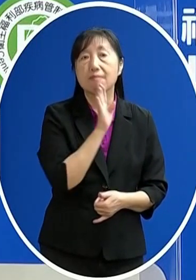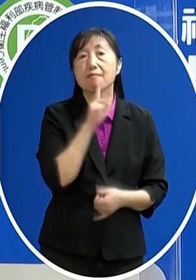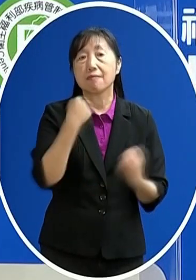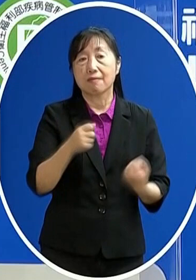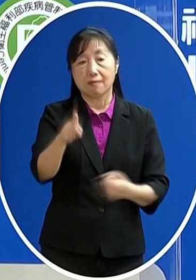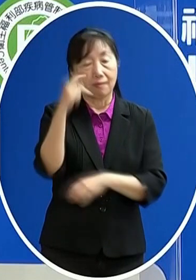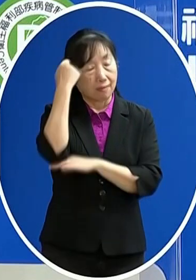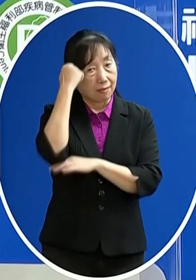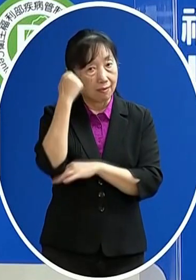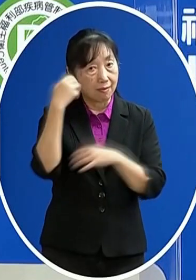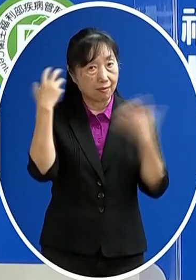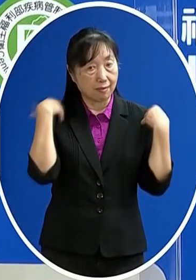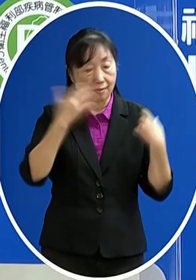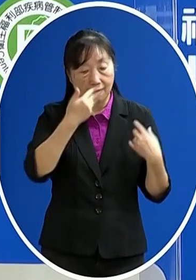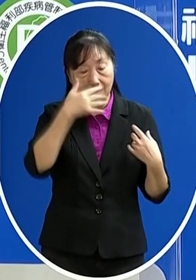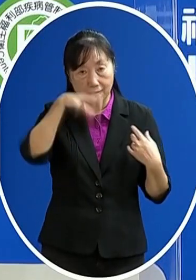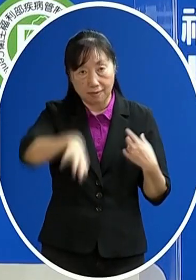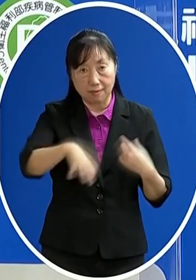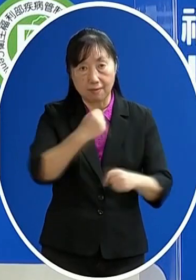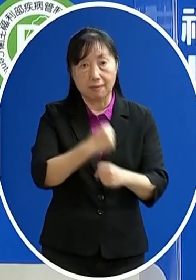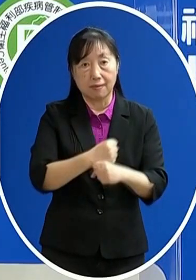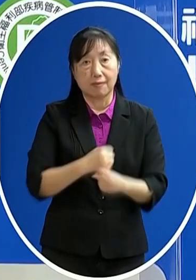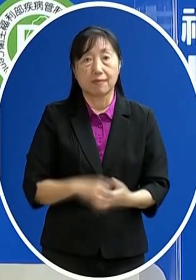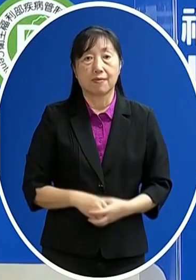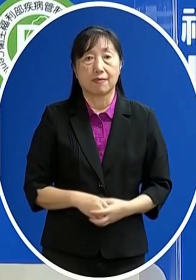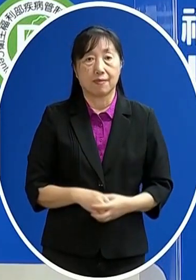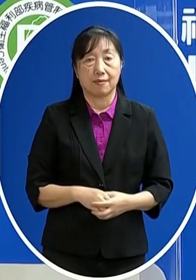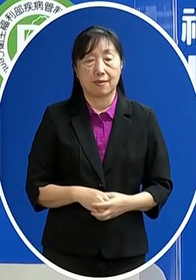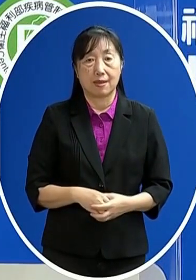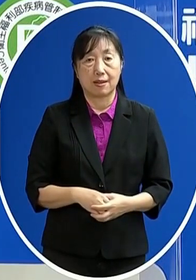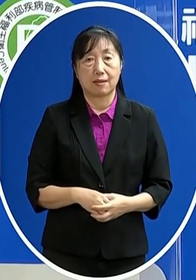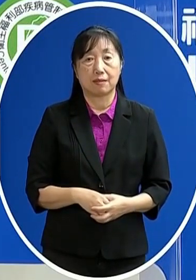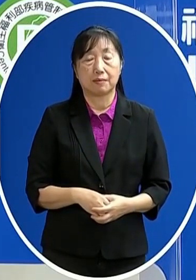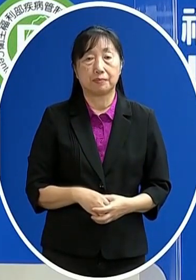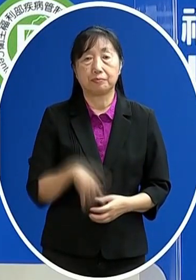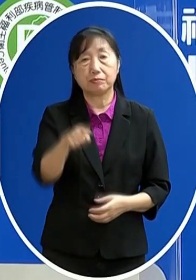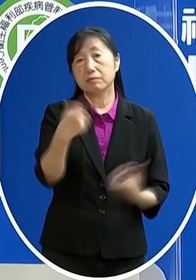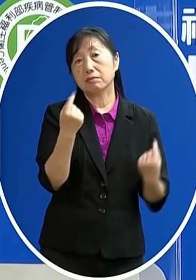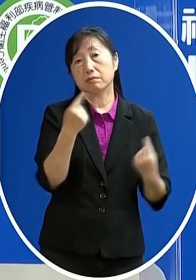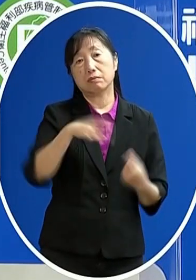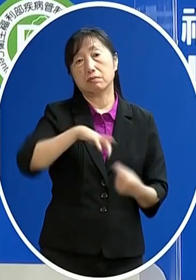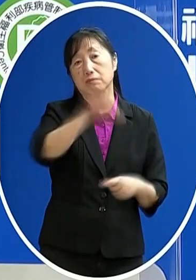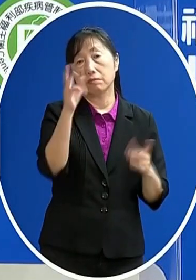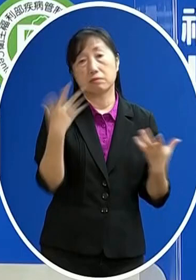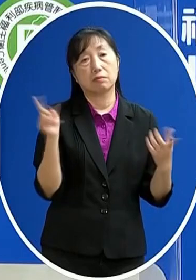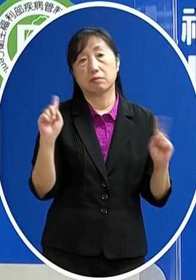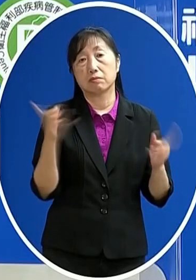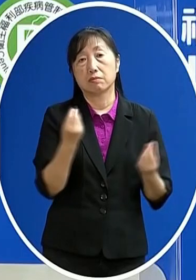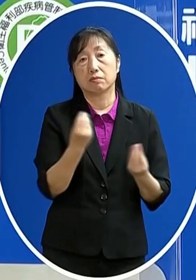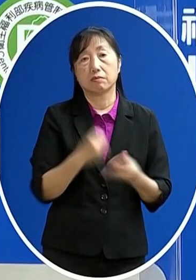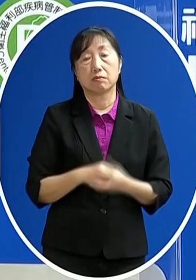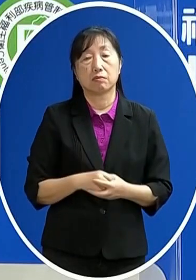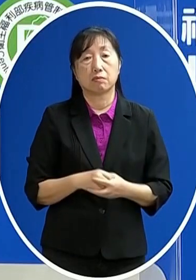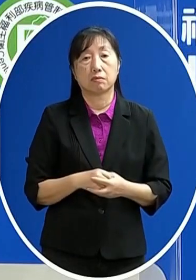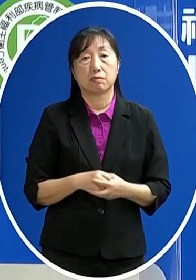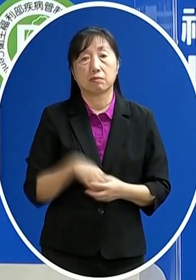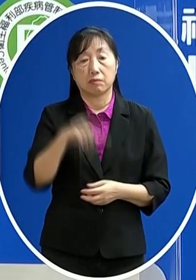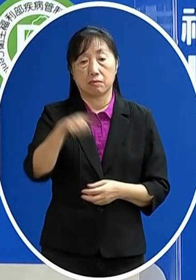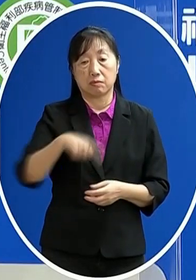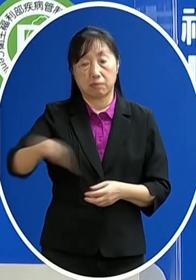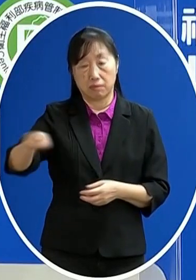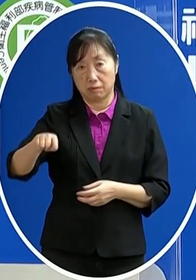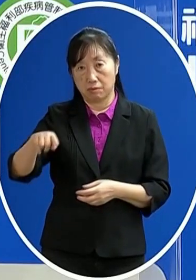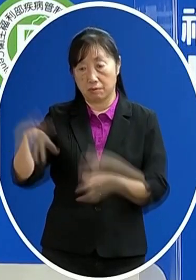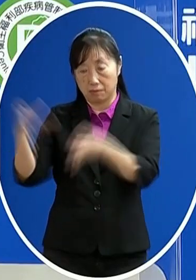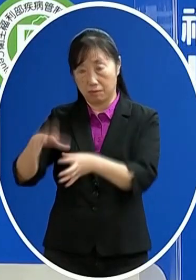的餐饮部的员工，那近期无出国事，那昨日在他到集中检疫